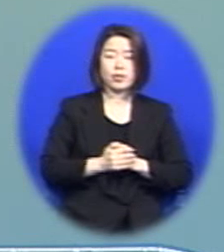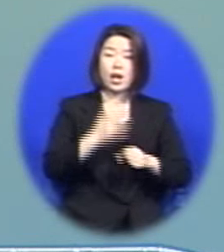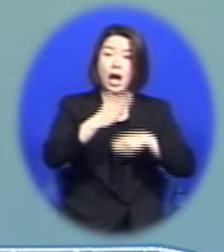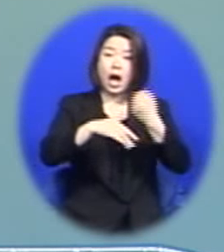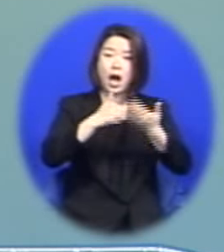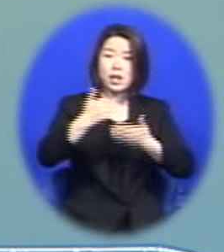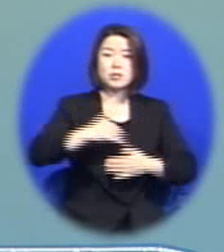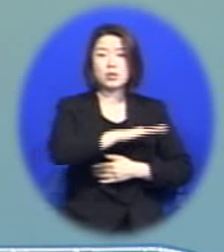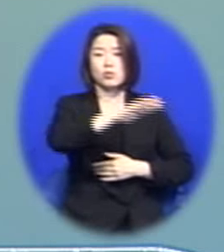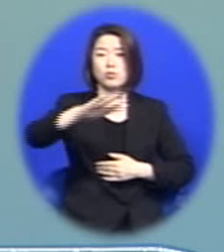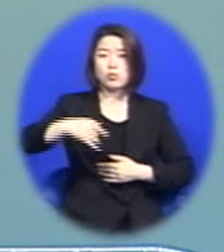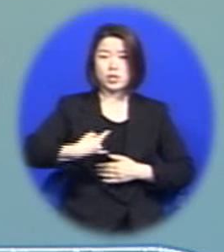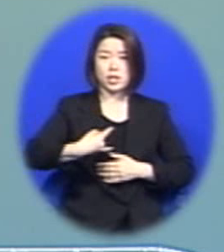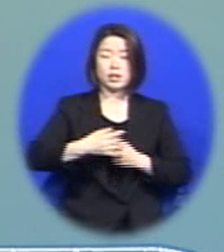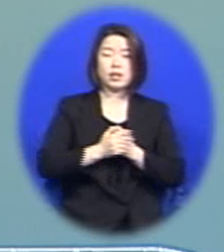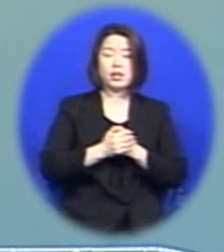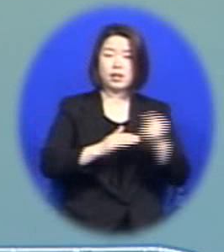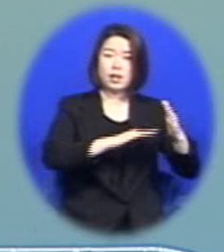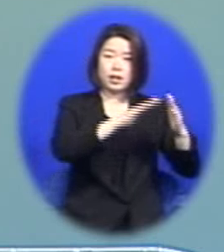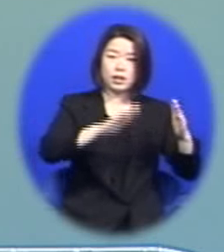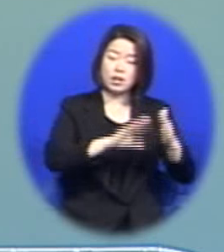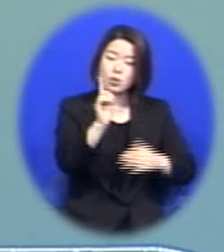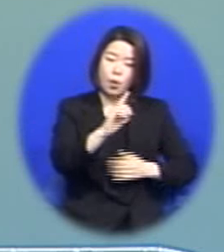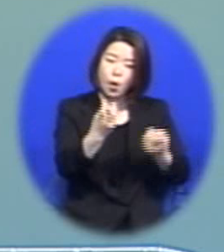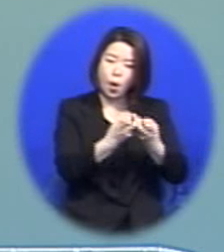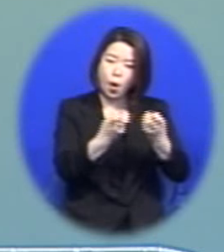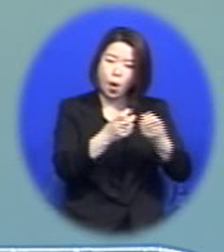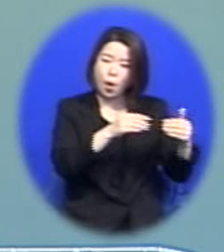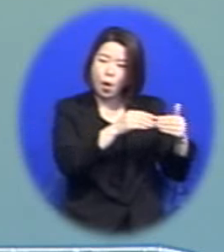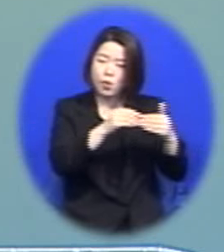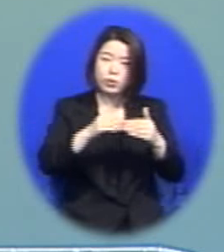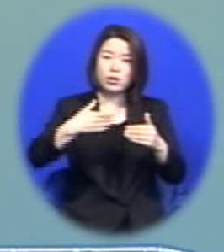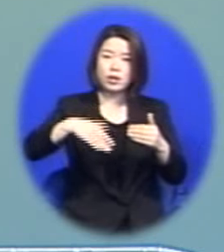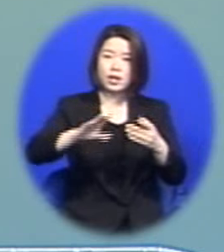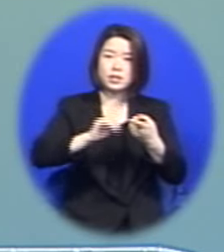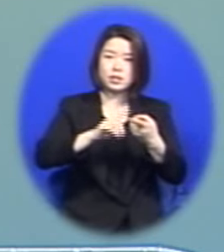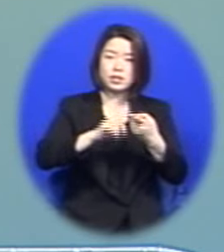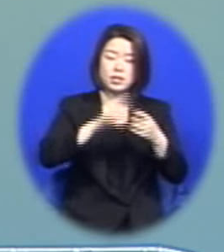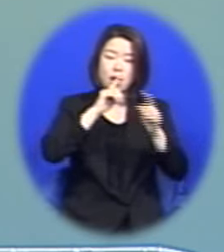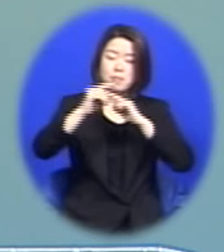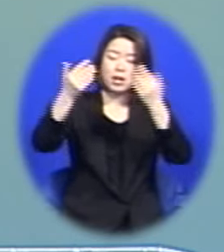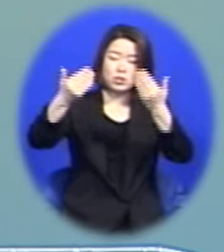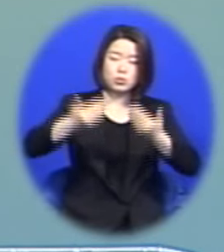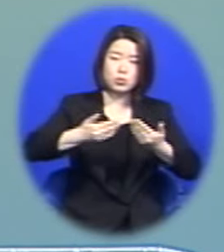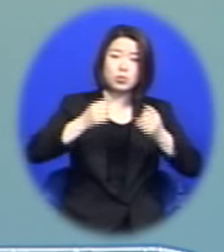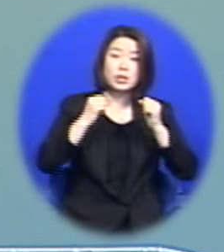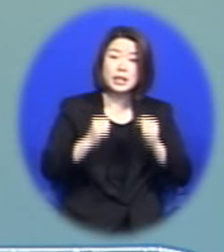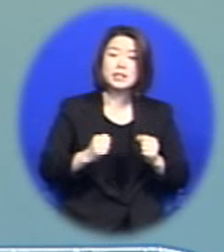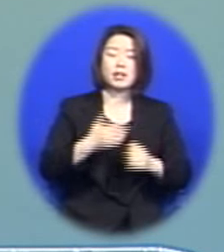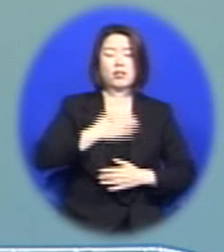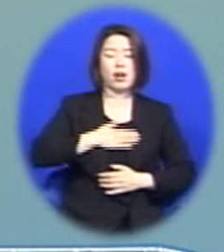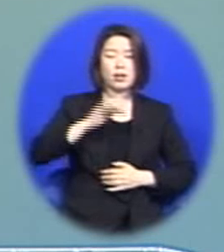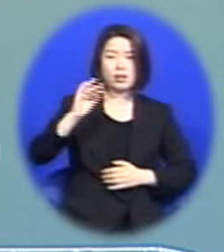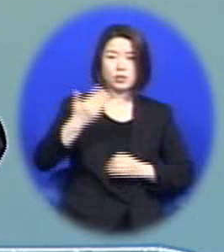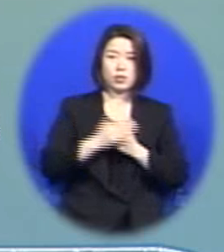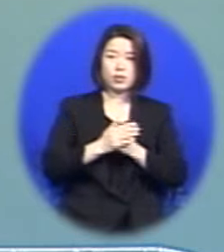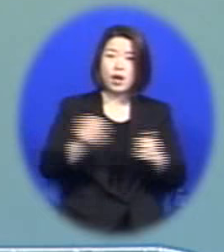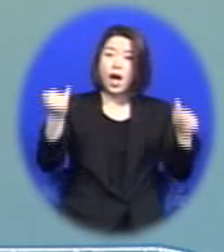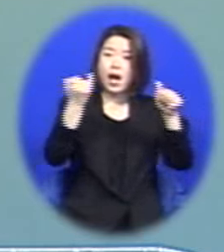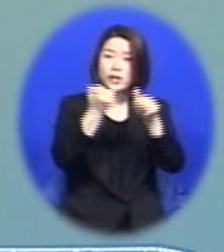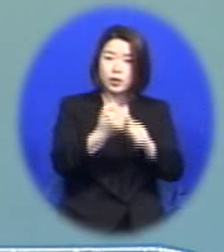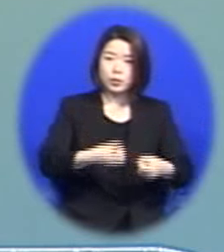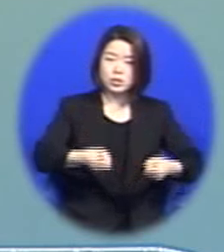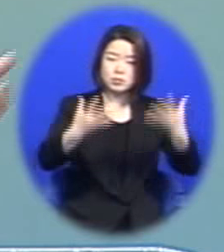하나님이 우리의 가정을 어떻게 꾸려 가야 하는지에 대해서 말씀을 주고 계시다는 것을 알아야 돼 결혼식만